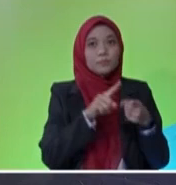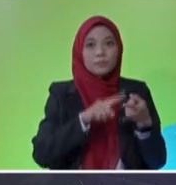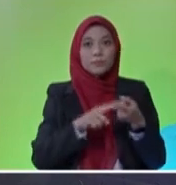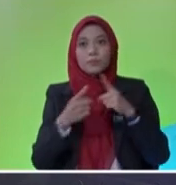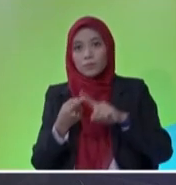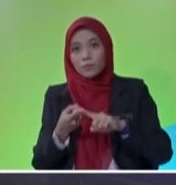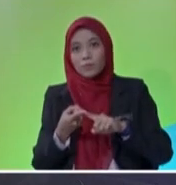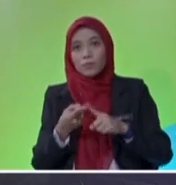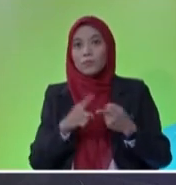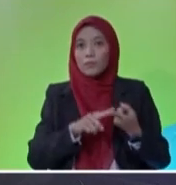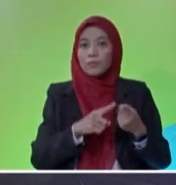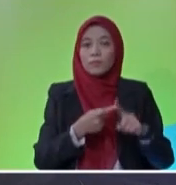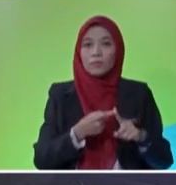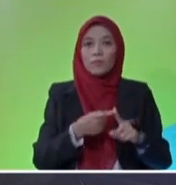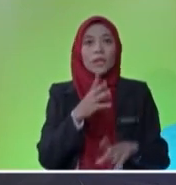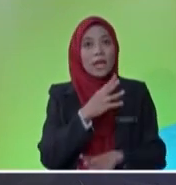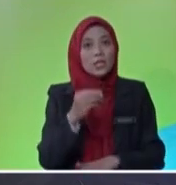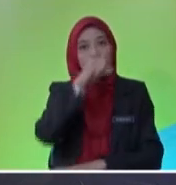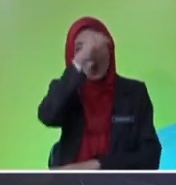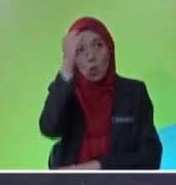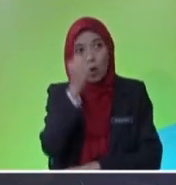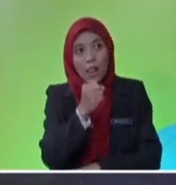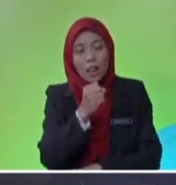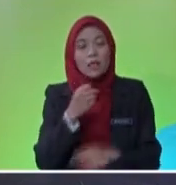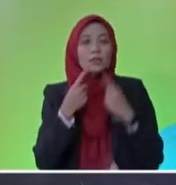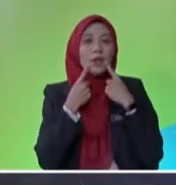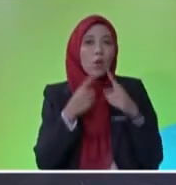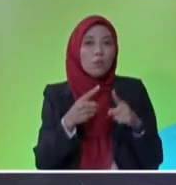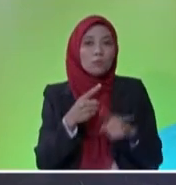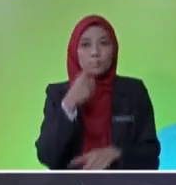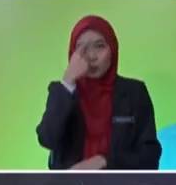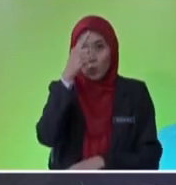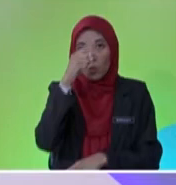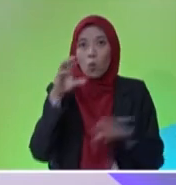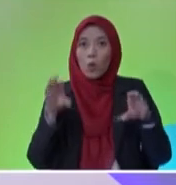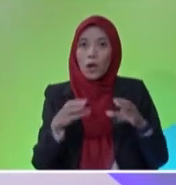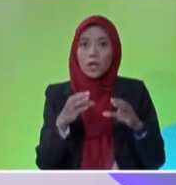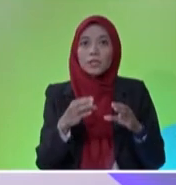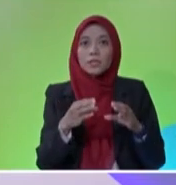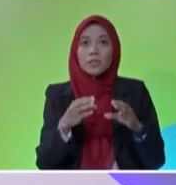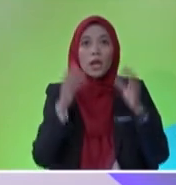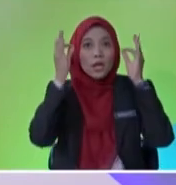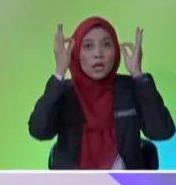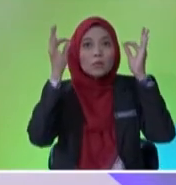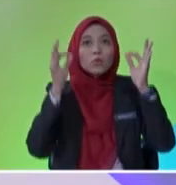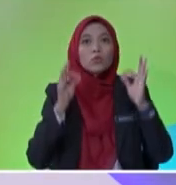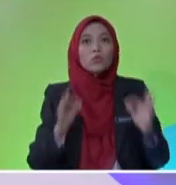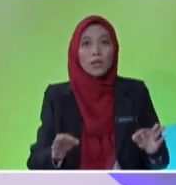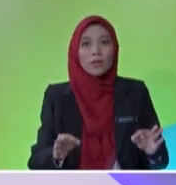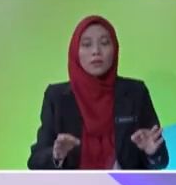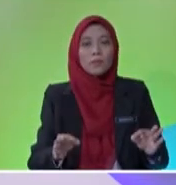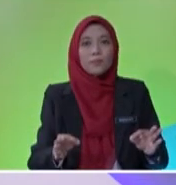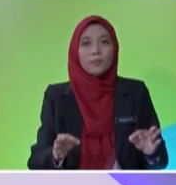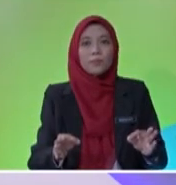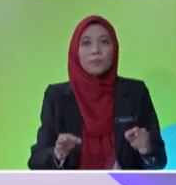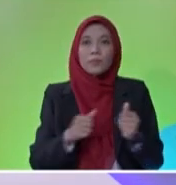untuk apel bisa jawab untuk membuat rumusan seterusnya mendapatkan keputusan berdasarkan